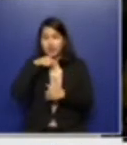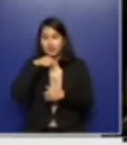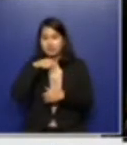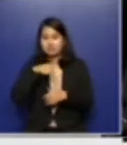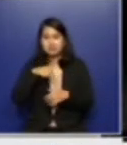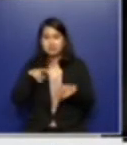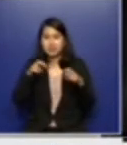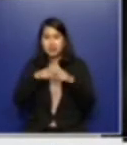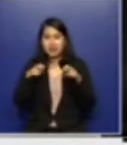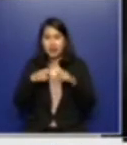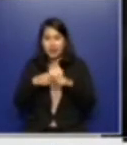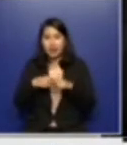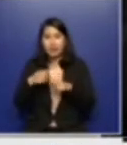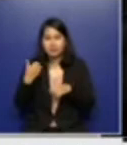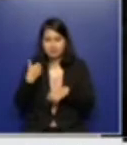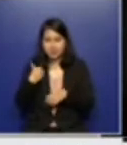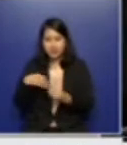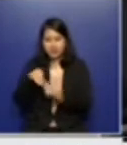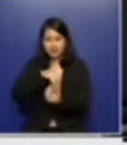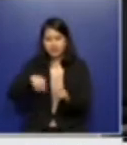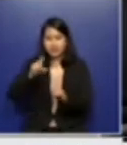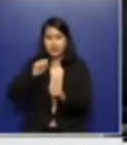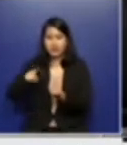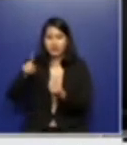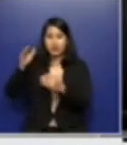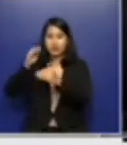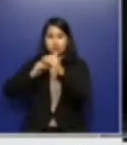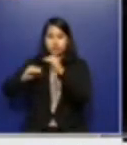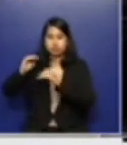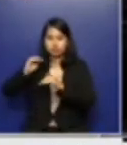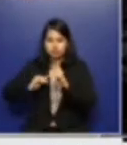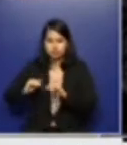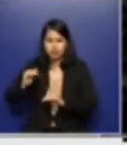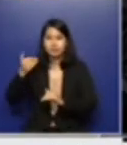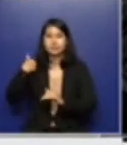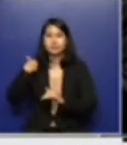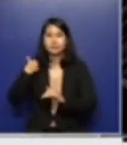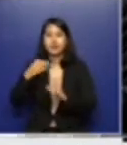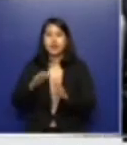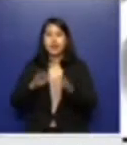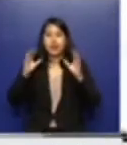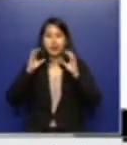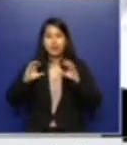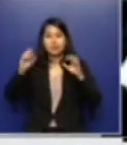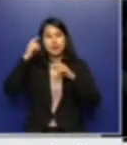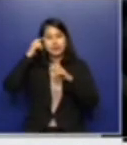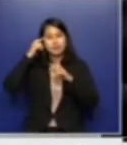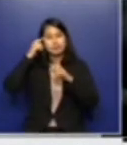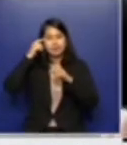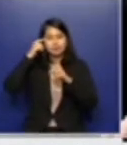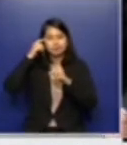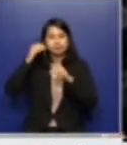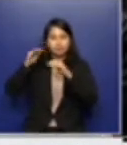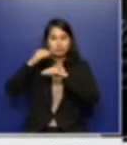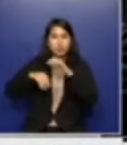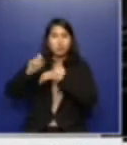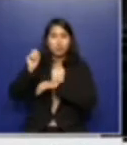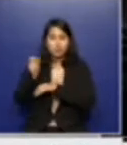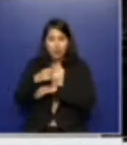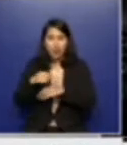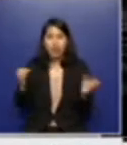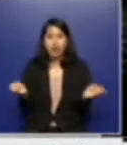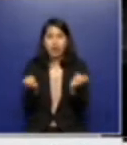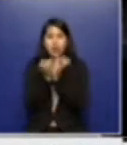กติอย่างมากเศรษฐกิจกำลังหดตัวอย่างรุนแรงมากกว่าที่รัฐบาลได้คาดการไว้แน่นอนว่าก็ต้องกระทบ